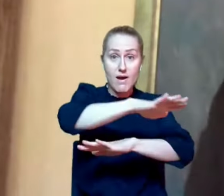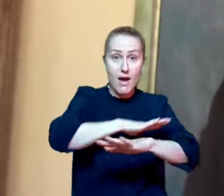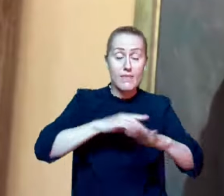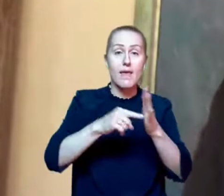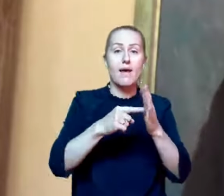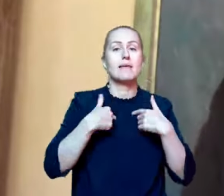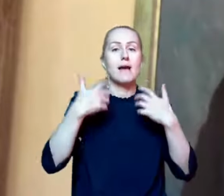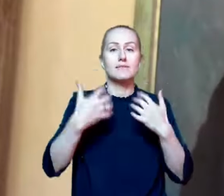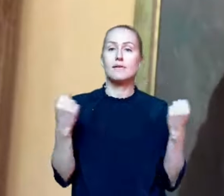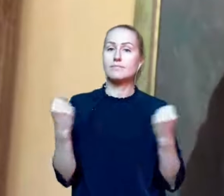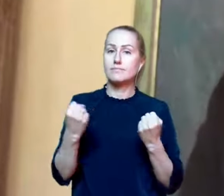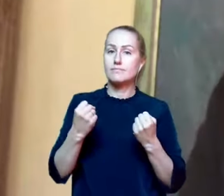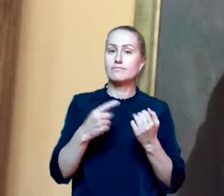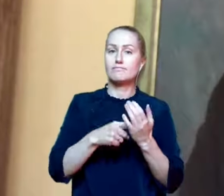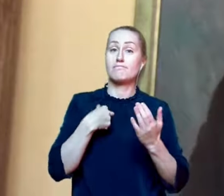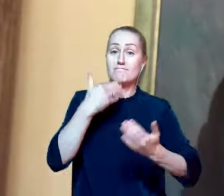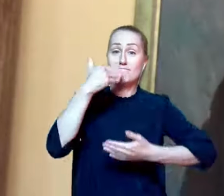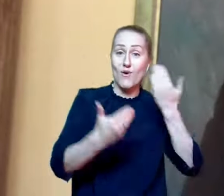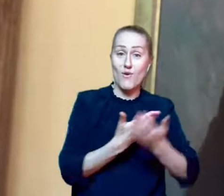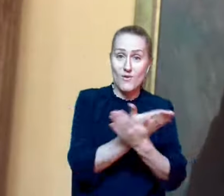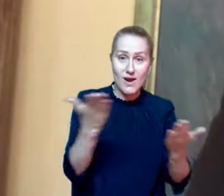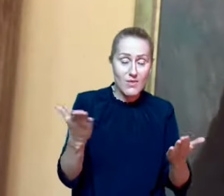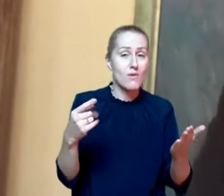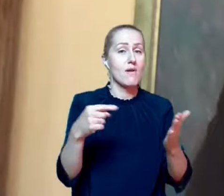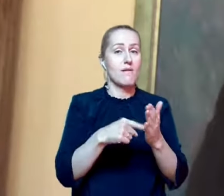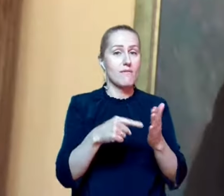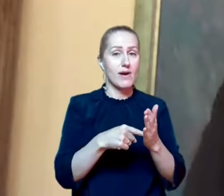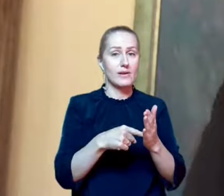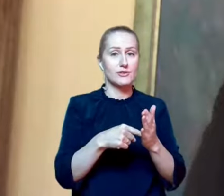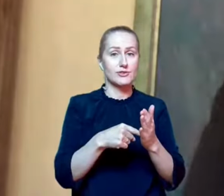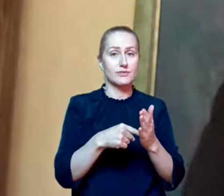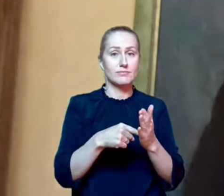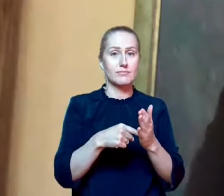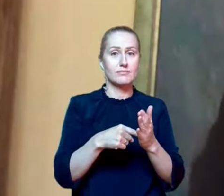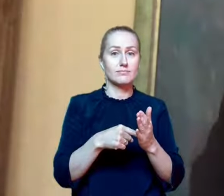bardzo serdecznie pogratulować Państwu za